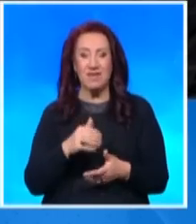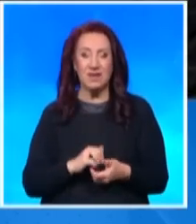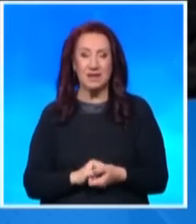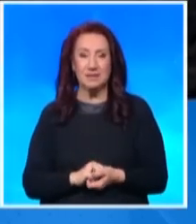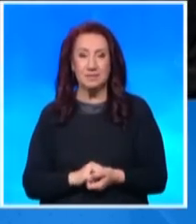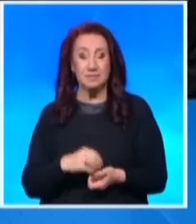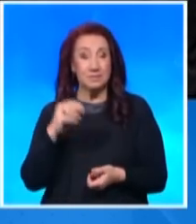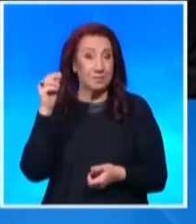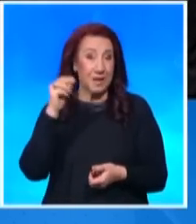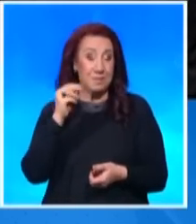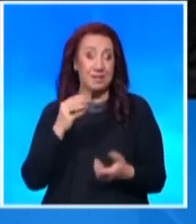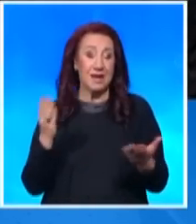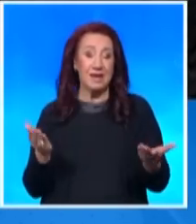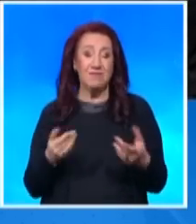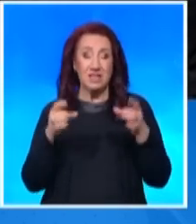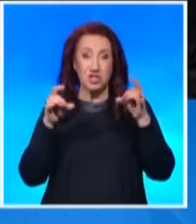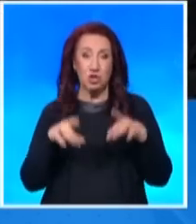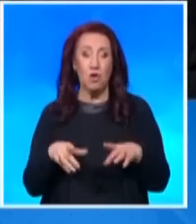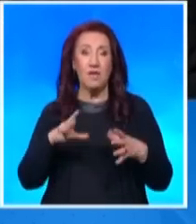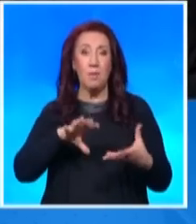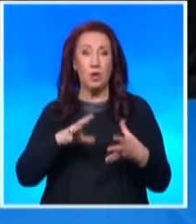България вече е в нова политическа ситуация.